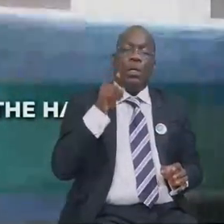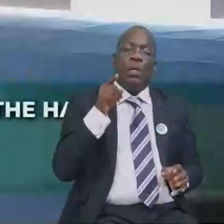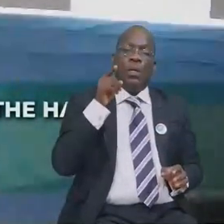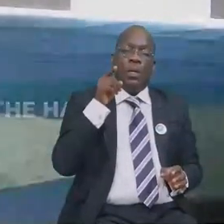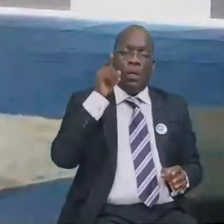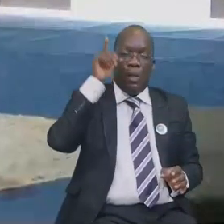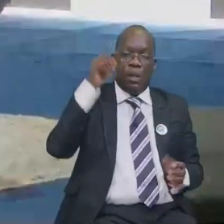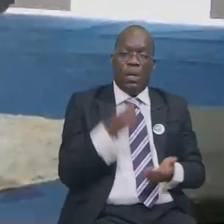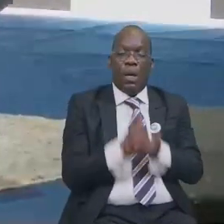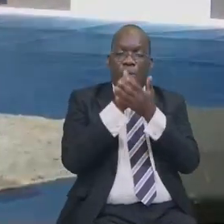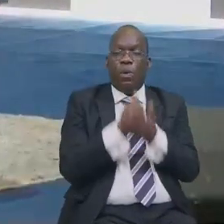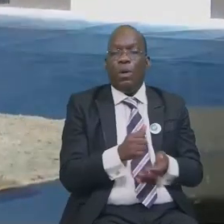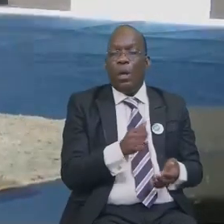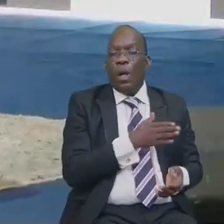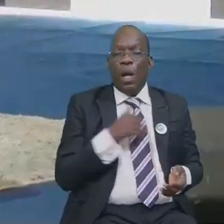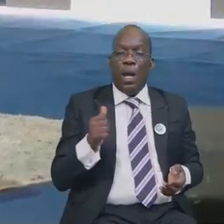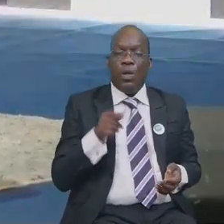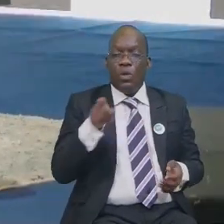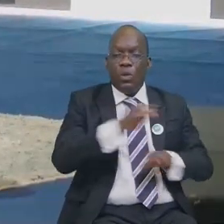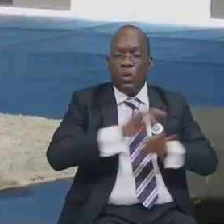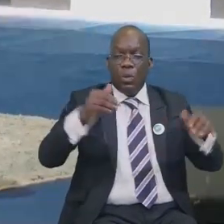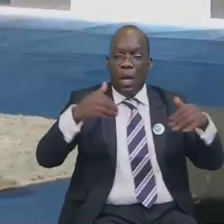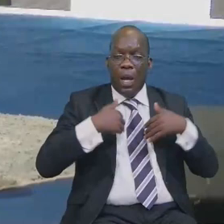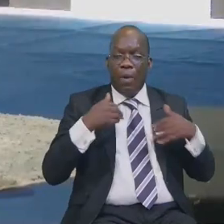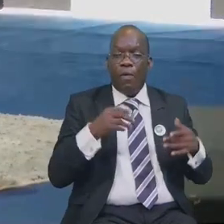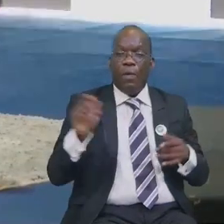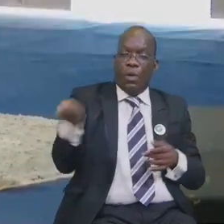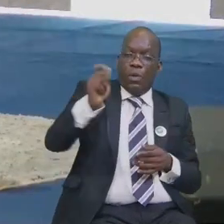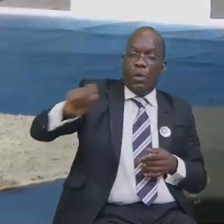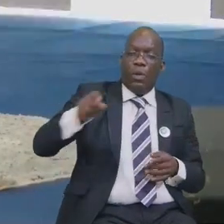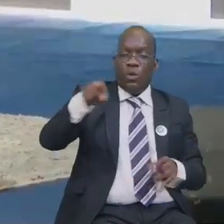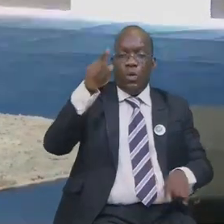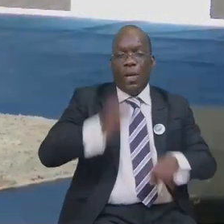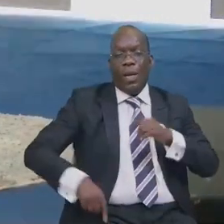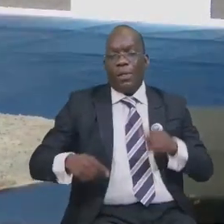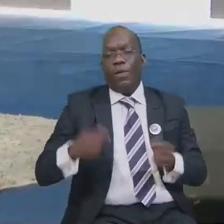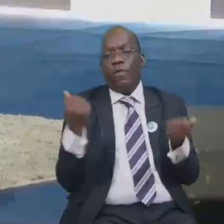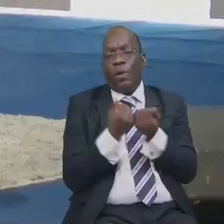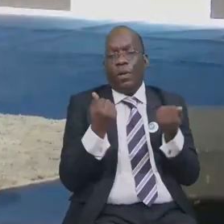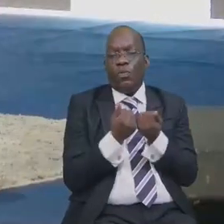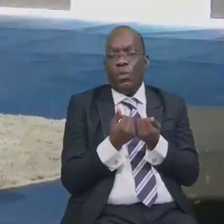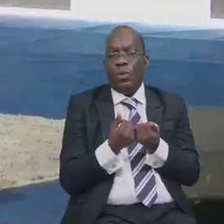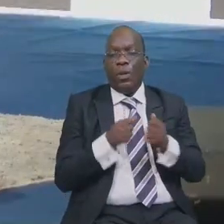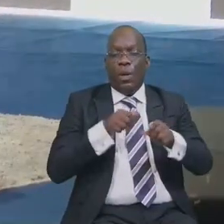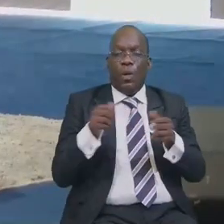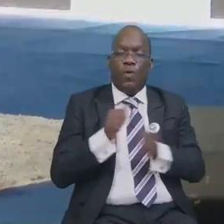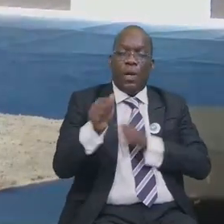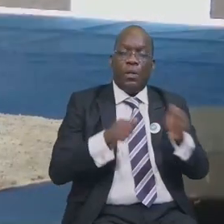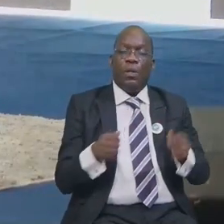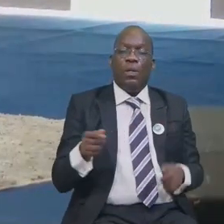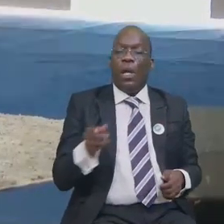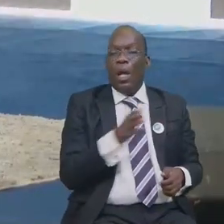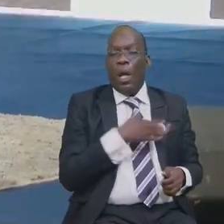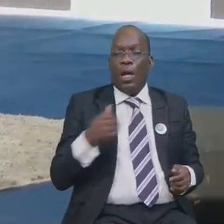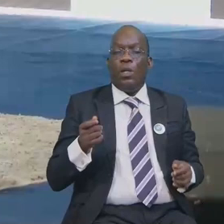Tu n'as pas d'épée. Tu ne veux pas combattre, tu ne veux pas, d'accord. Nous allons combattre pour toi. Et il a tiré